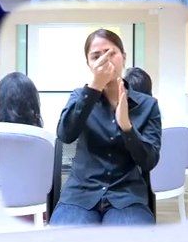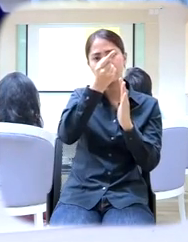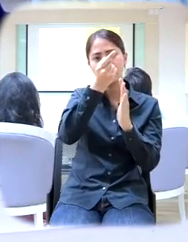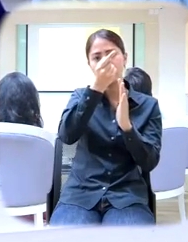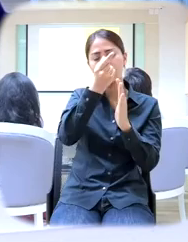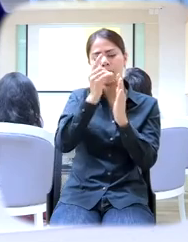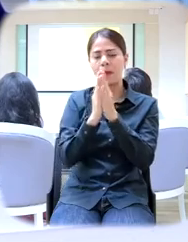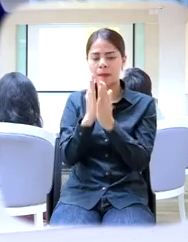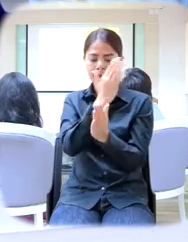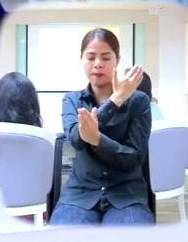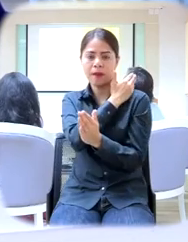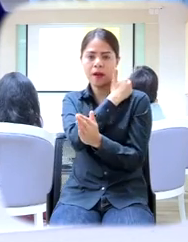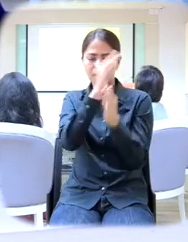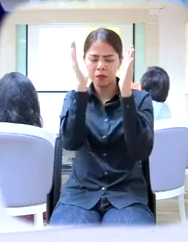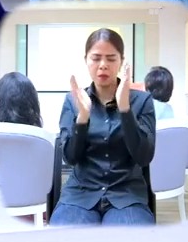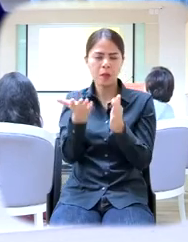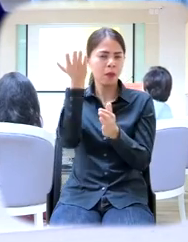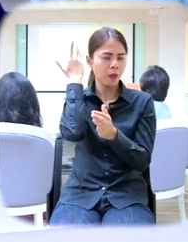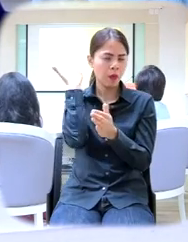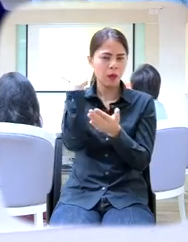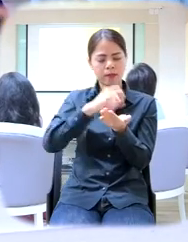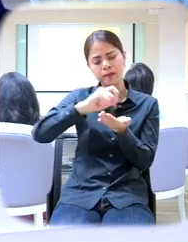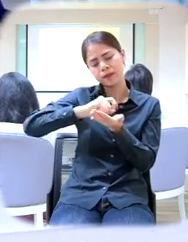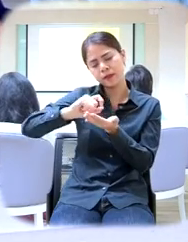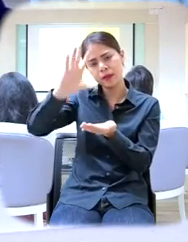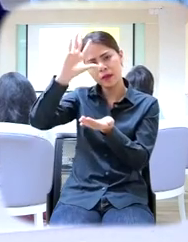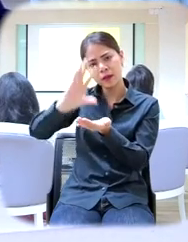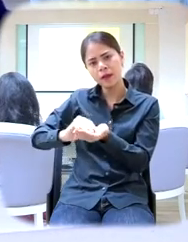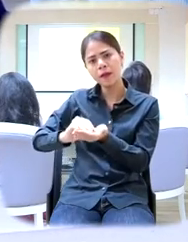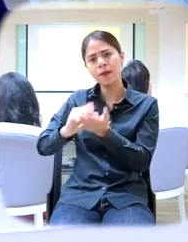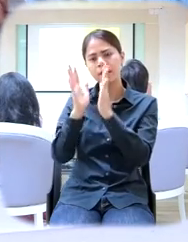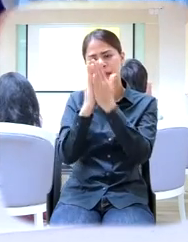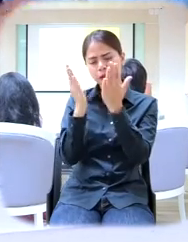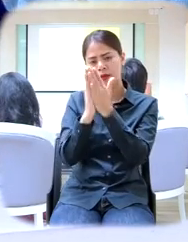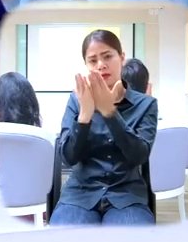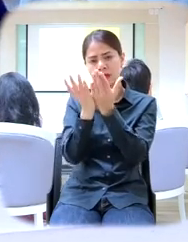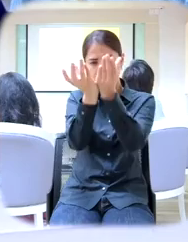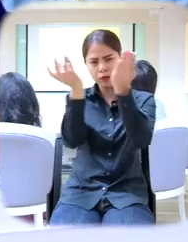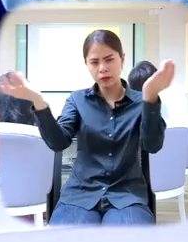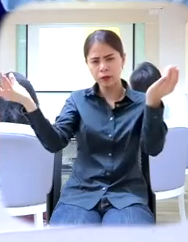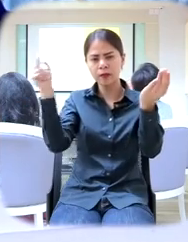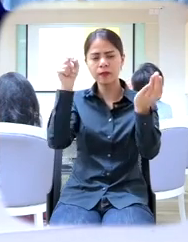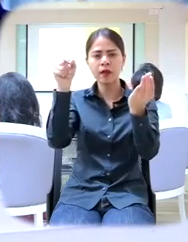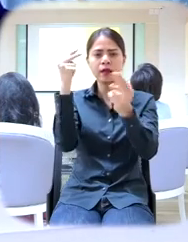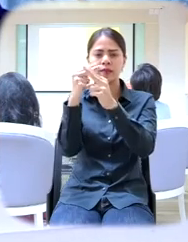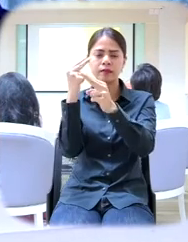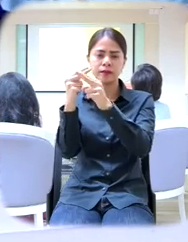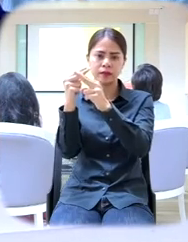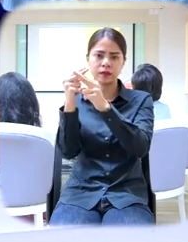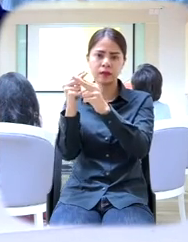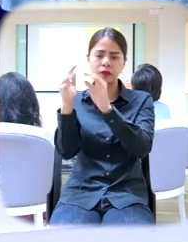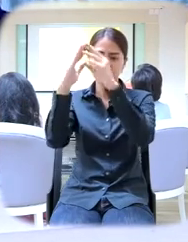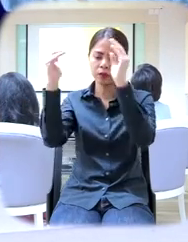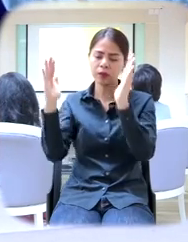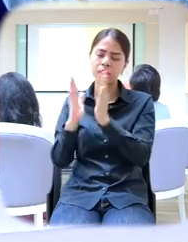ติเถระนะครับเล่มนี้ชื่อในที่ปรากฏในคัมภีร์เนี่ยชื่อว่าวัดลังการามซึ่งก็ยังมีการ